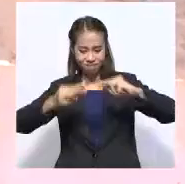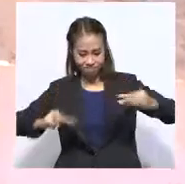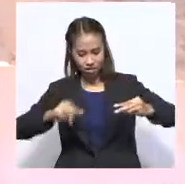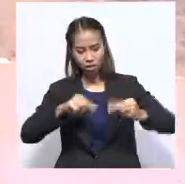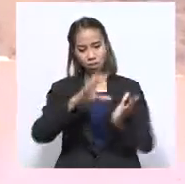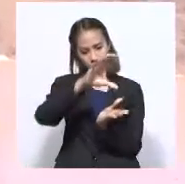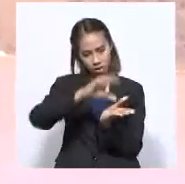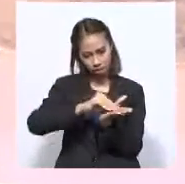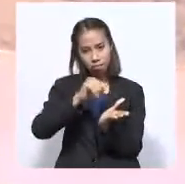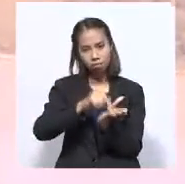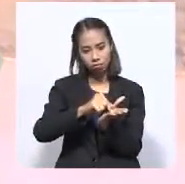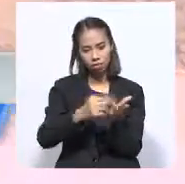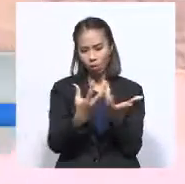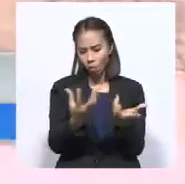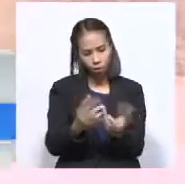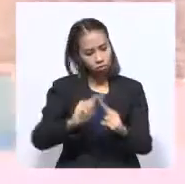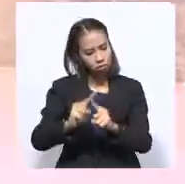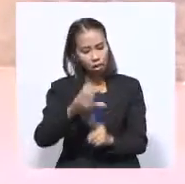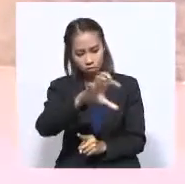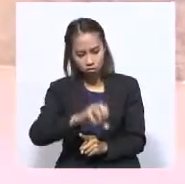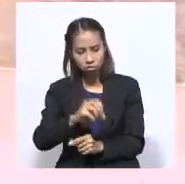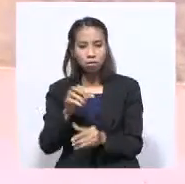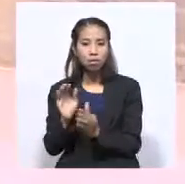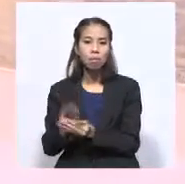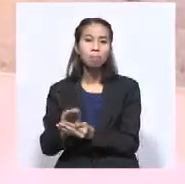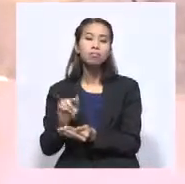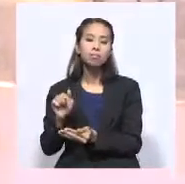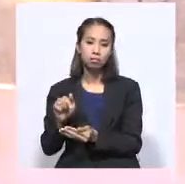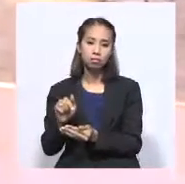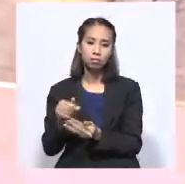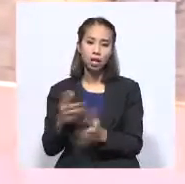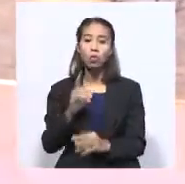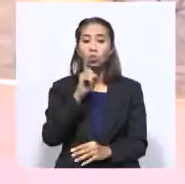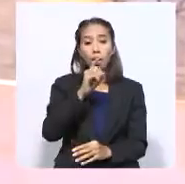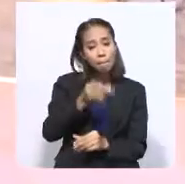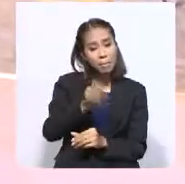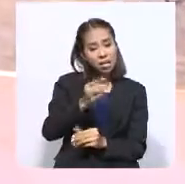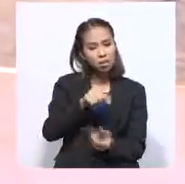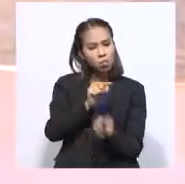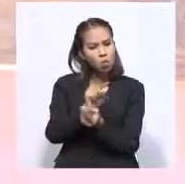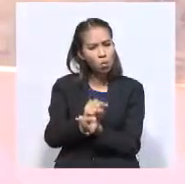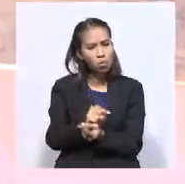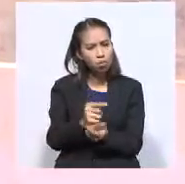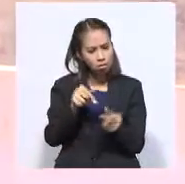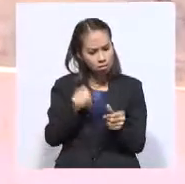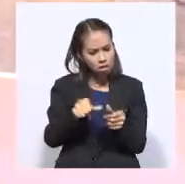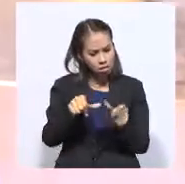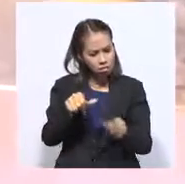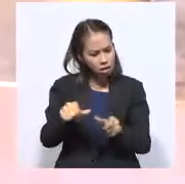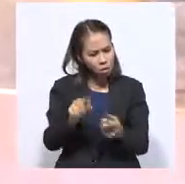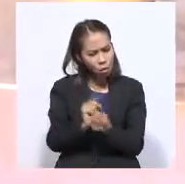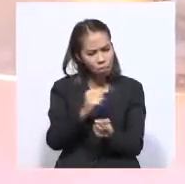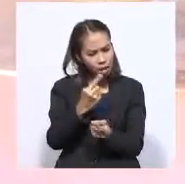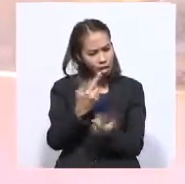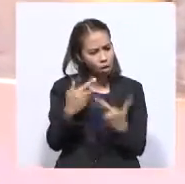นหรือว่าที่เกี่ยวข้องนะครับ ถามนิดนึงฮะปืนที่ตรวจพบรอยนิ้วมือเนี่ยพบอย่างไรคือรอยนิ้วมืออ